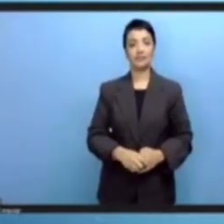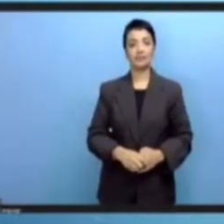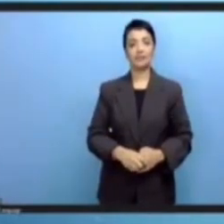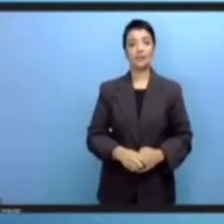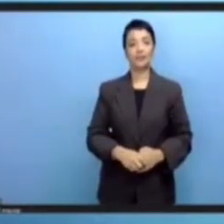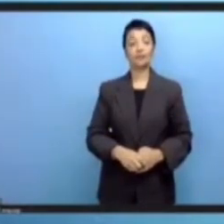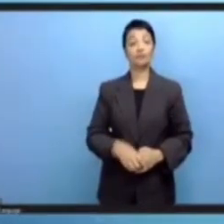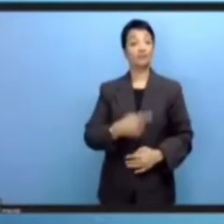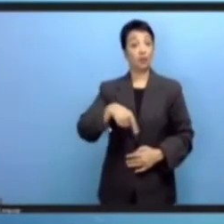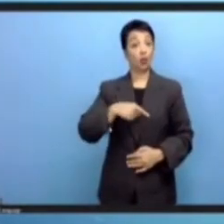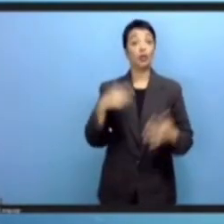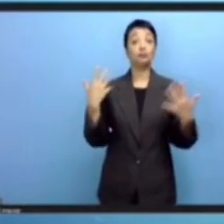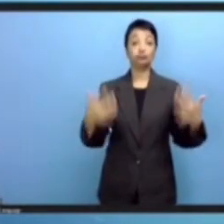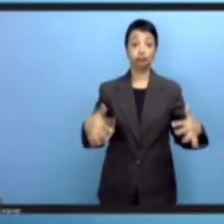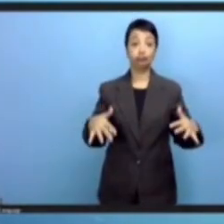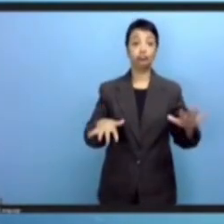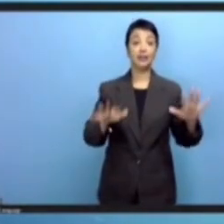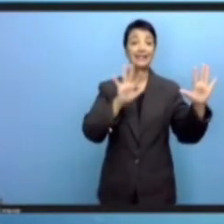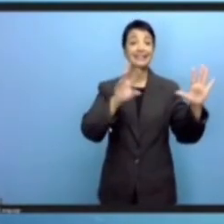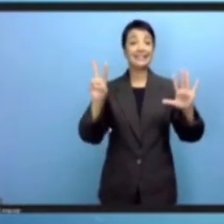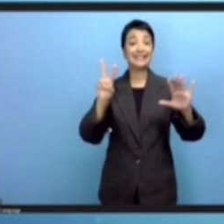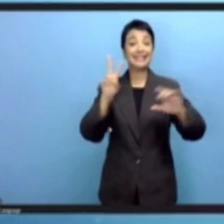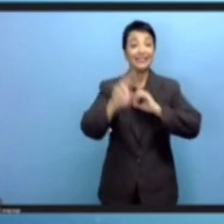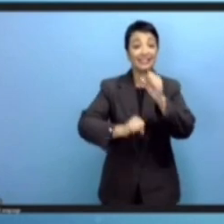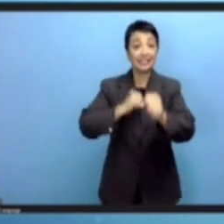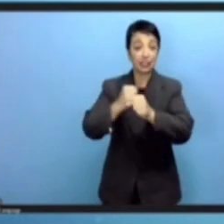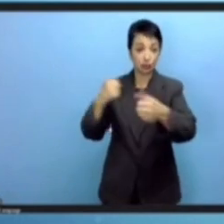Beaucoup de choses ont été réalisées en 17 ans.